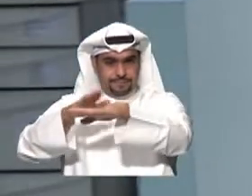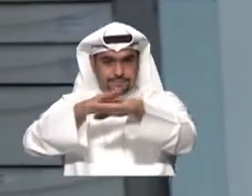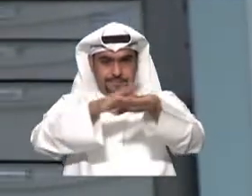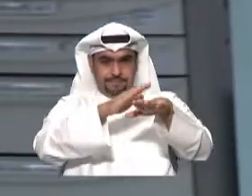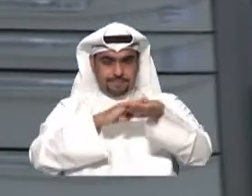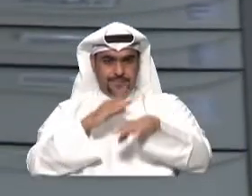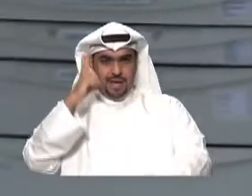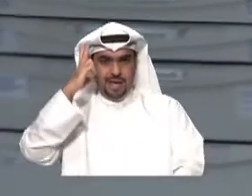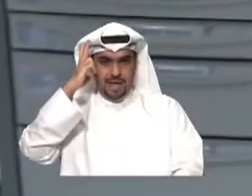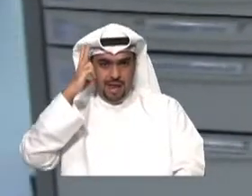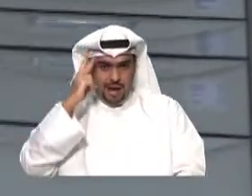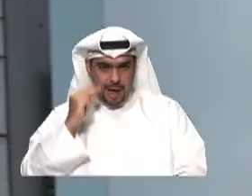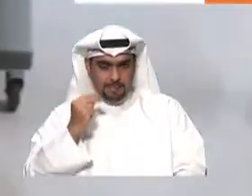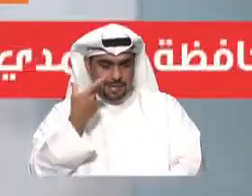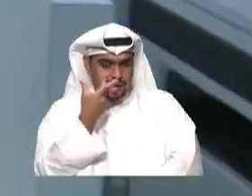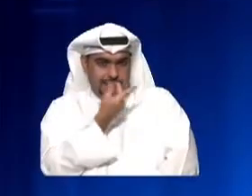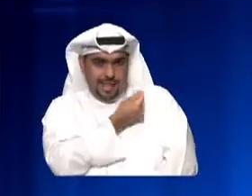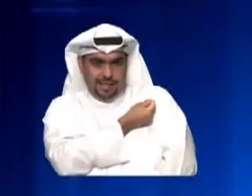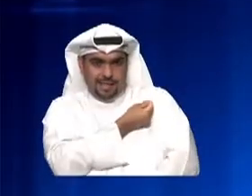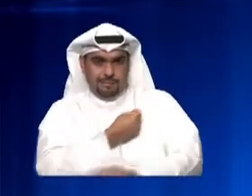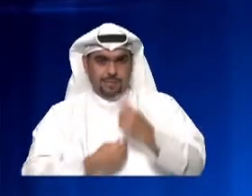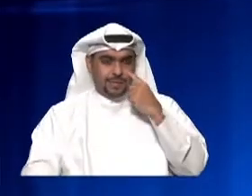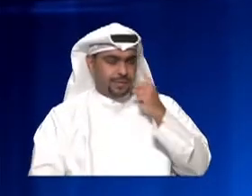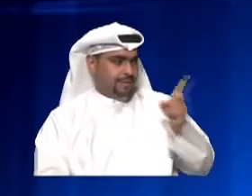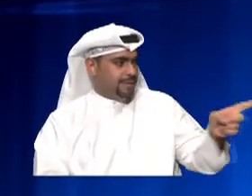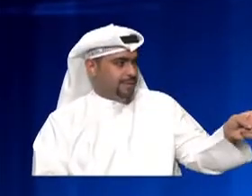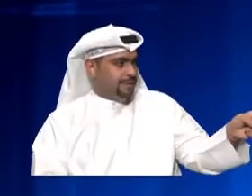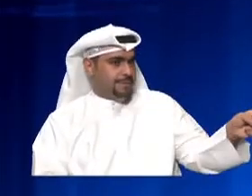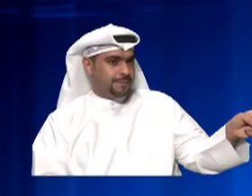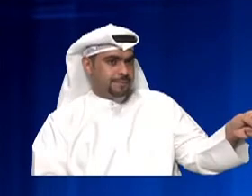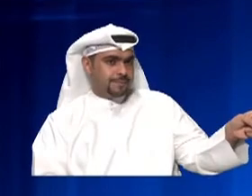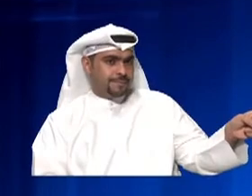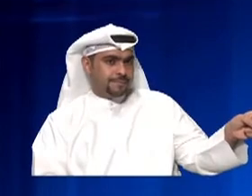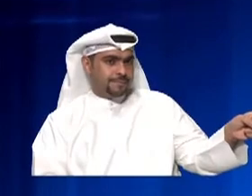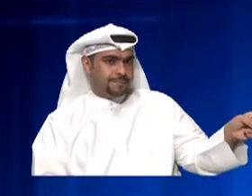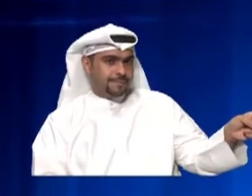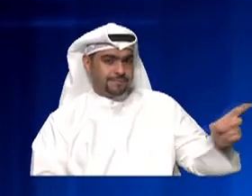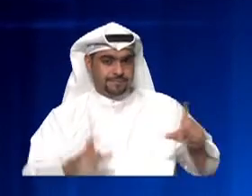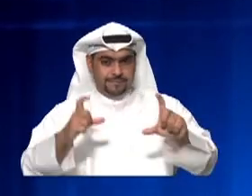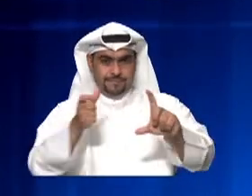الموقع الإلكتروني لوزارة الصحة من خلال المسح على الكود الظاهر على الشاشة.